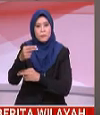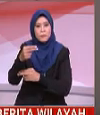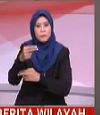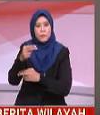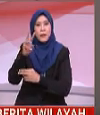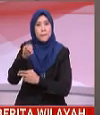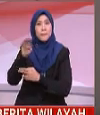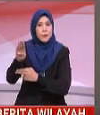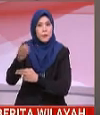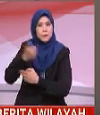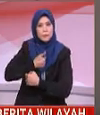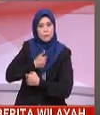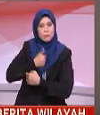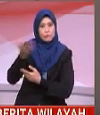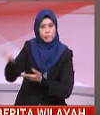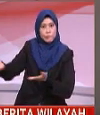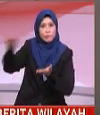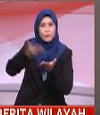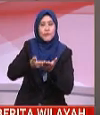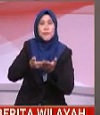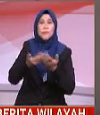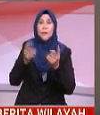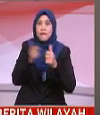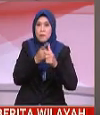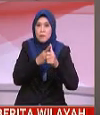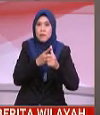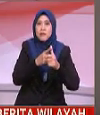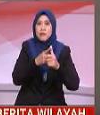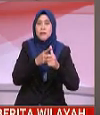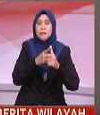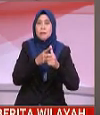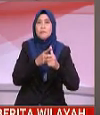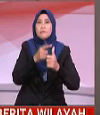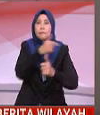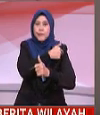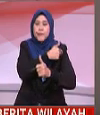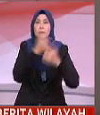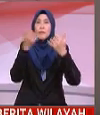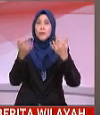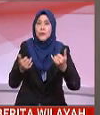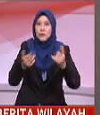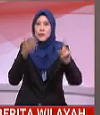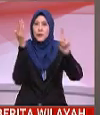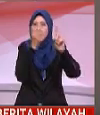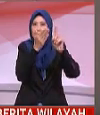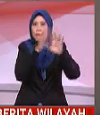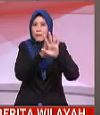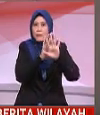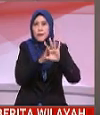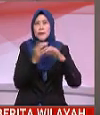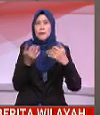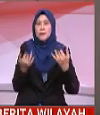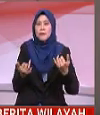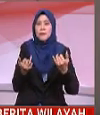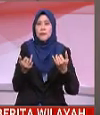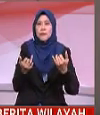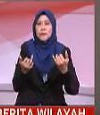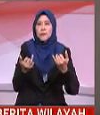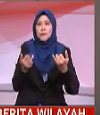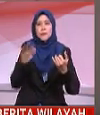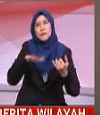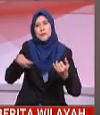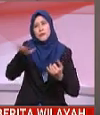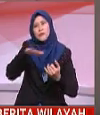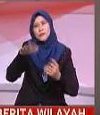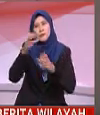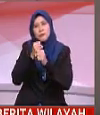Menteri Besar Perak sendirilah. Itu yang first round. Dan insyaAllah kita akan target seramai mungkin. Sasaran kita kalau boleh sekurang-kurangnya